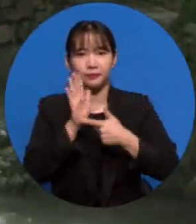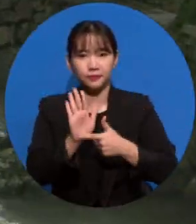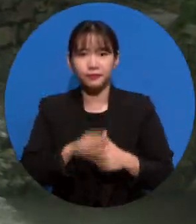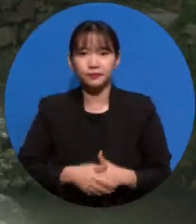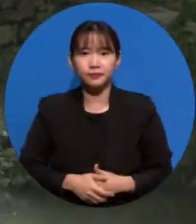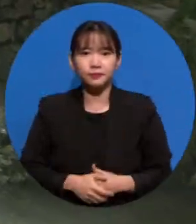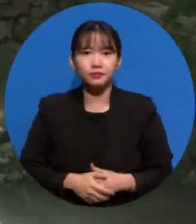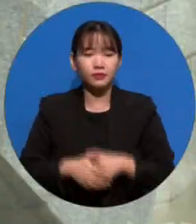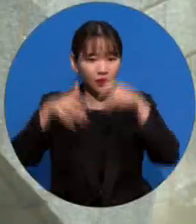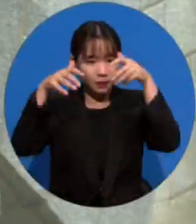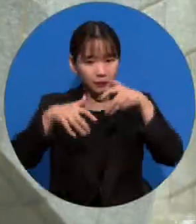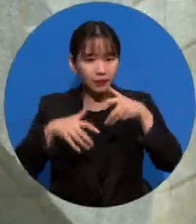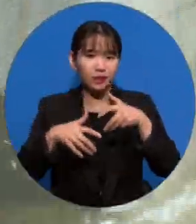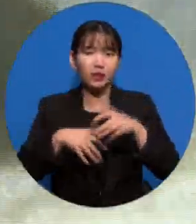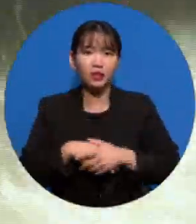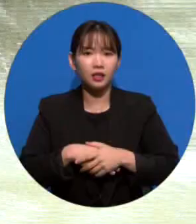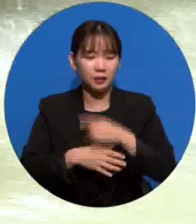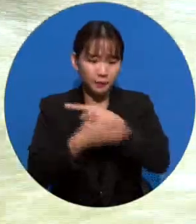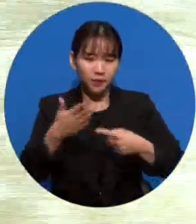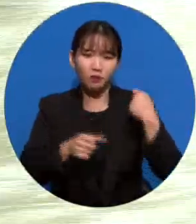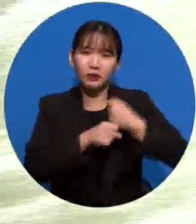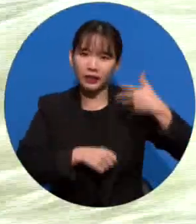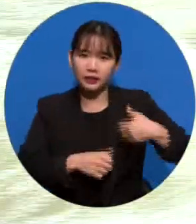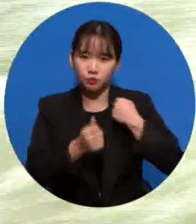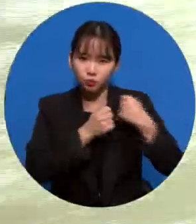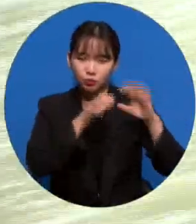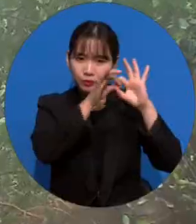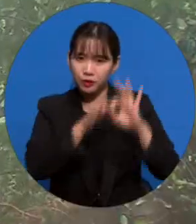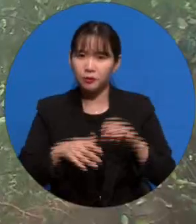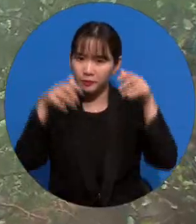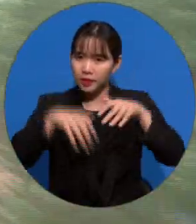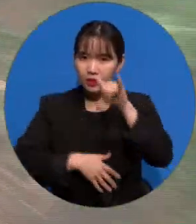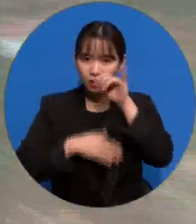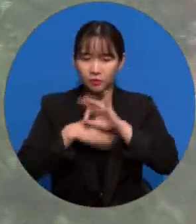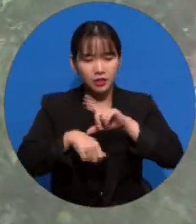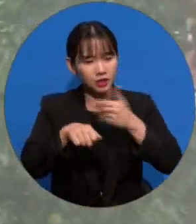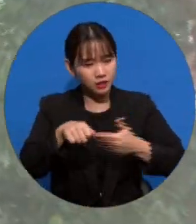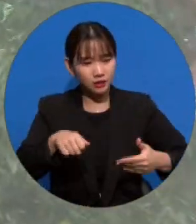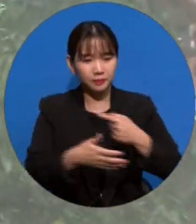예보했습니다. 피해 복구가 끝나지 않은 상황에서 폭우가 계속 이어진다면 시간이